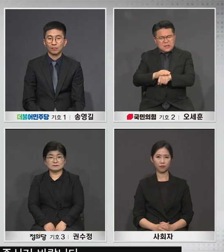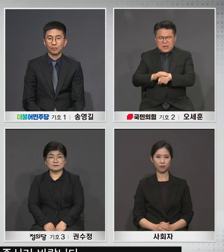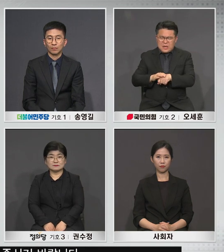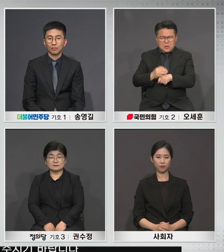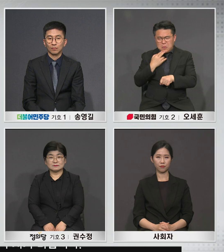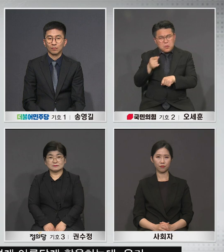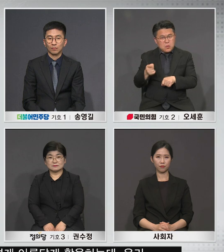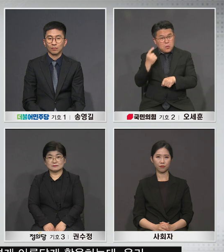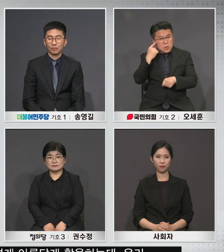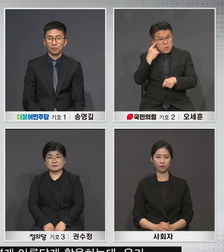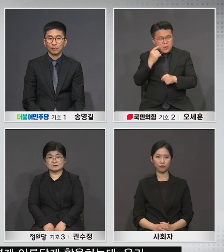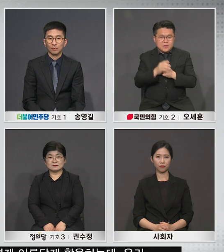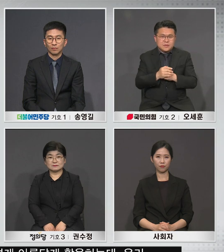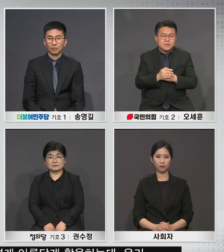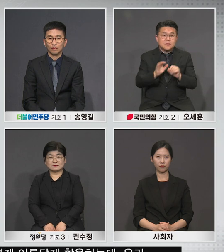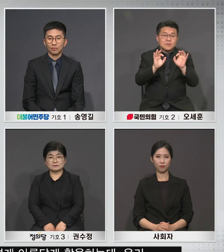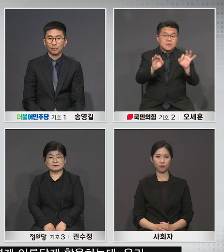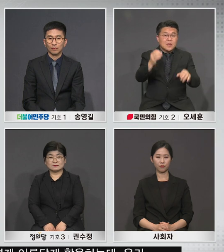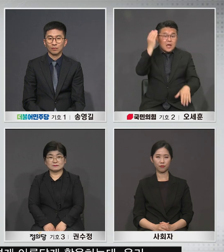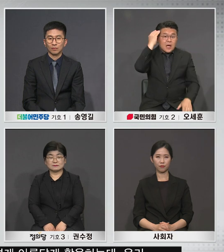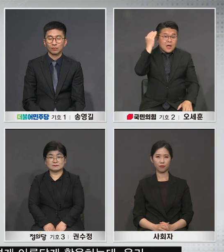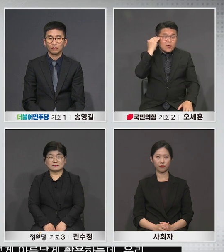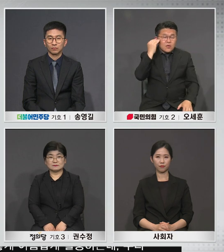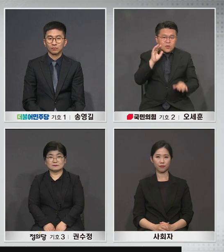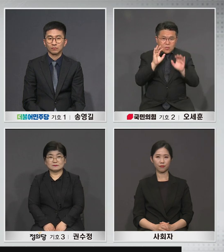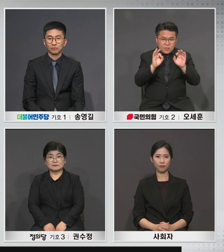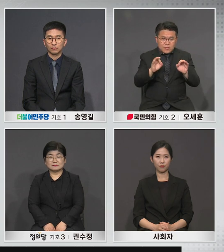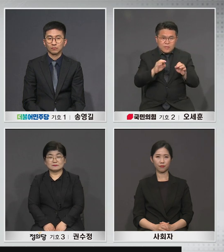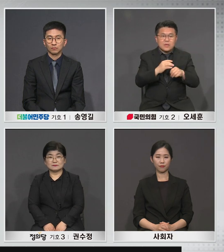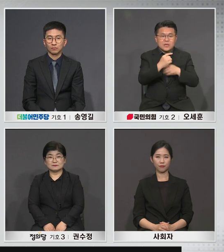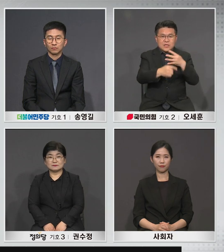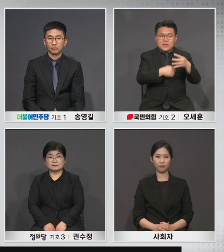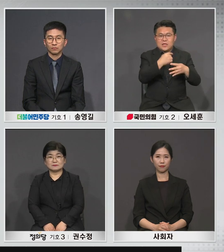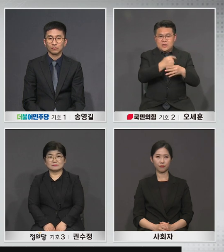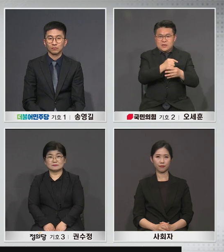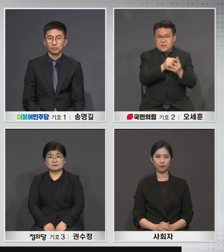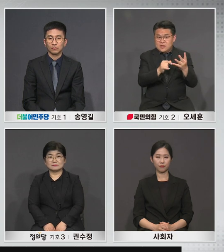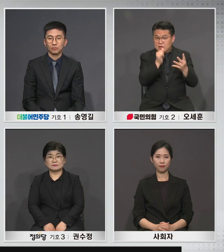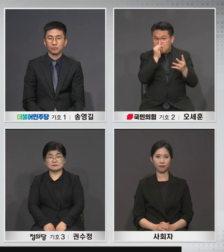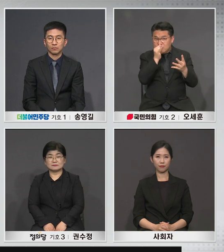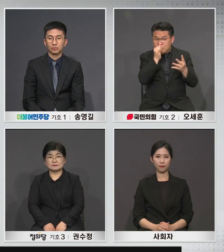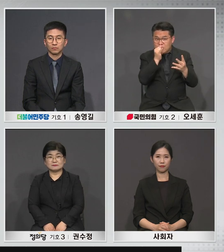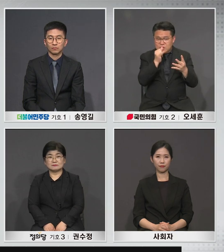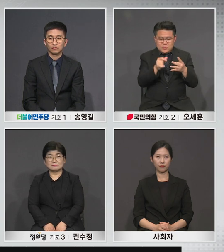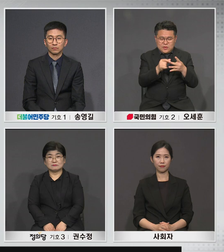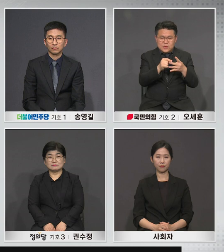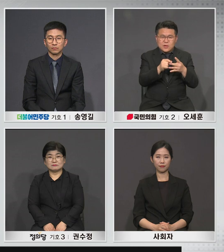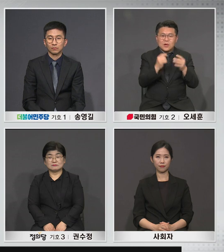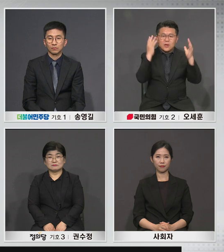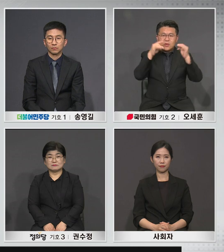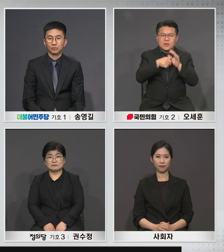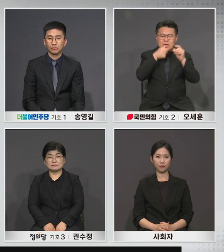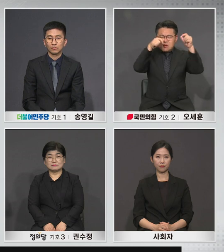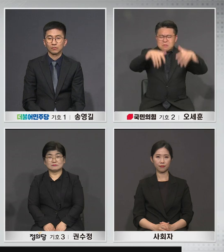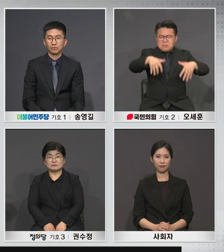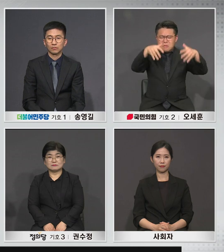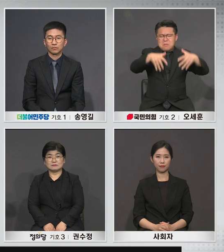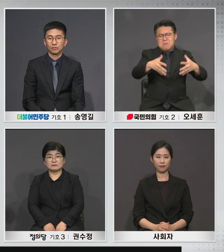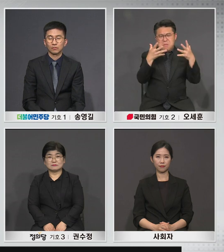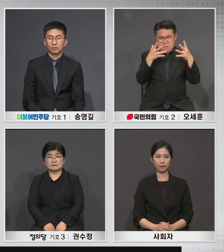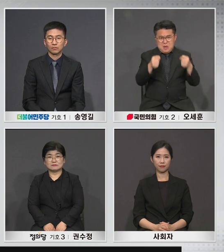많이 하는데요. 사실 우리나라는 기후의 특성상 한 계절에 많은 강수량이 몰리기 때문에 홍수